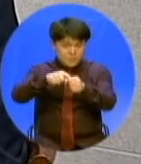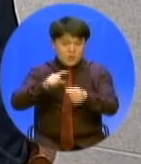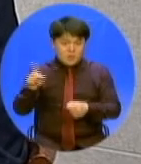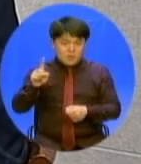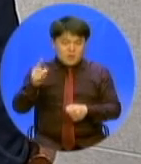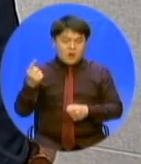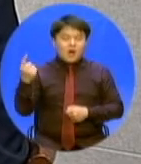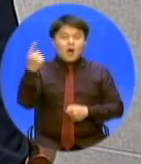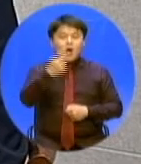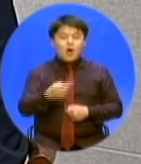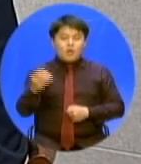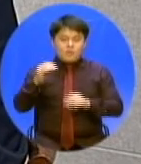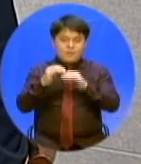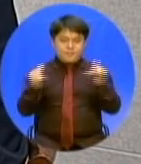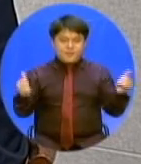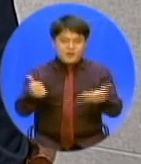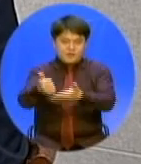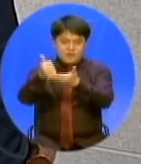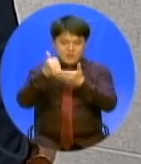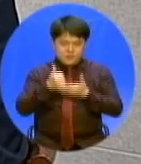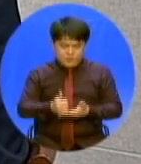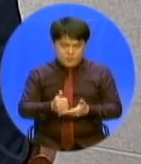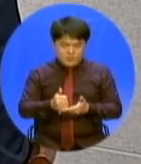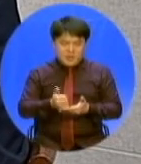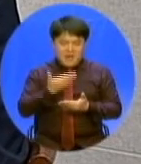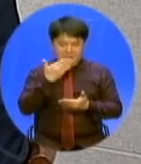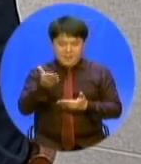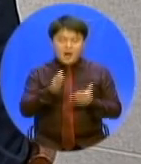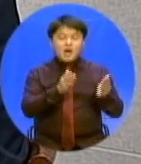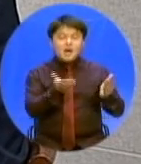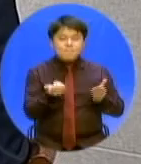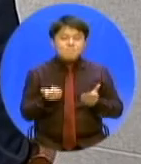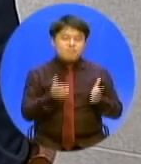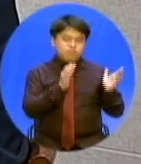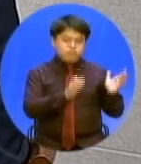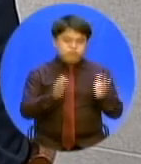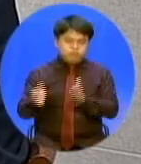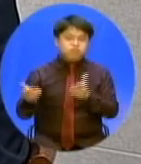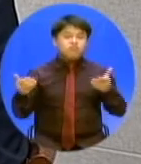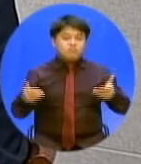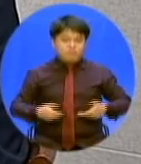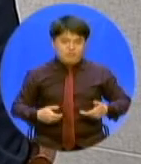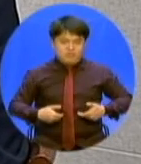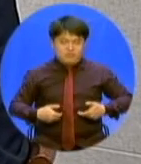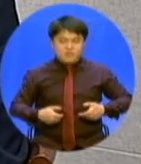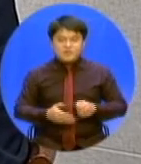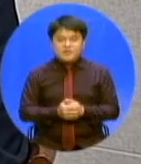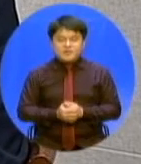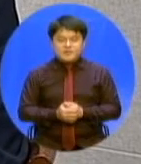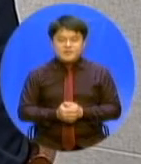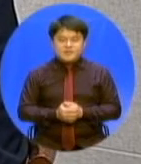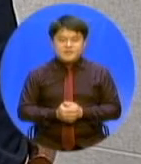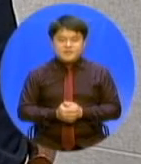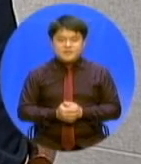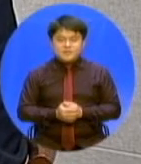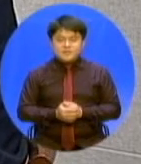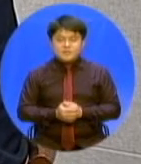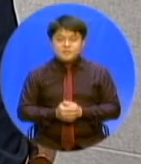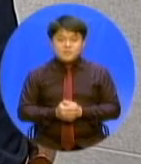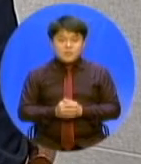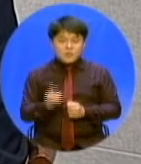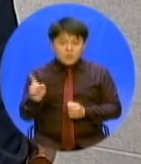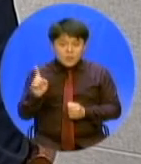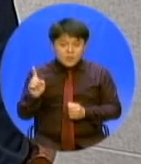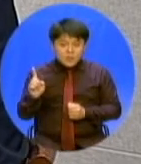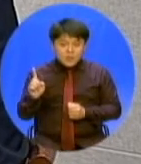2020년을 목표로 천만 내방객 시대를 준비하자 이렇게 했습니다.